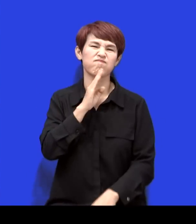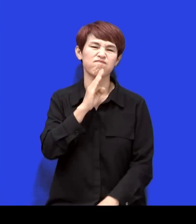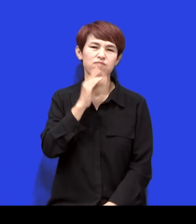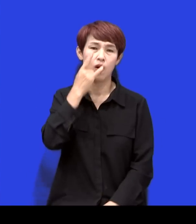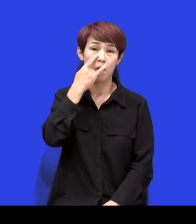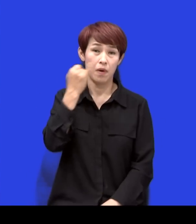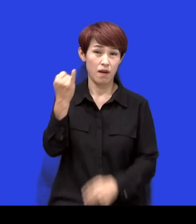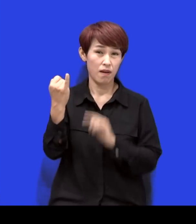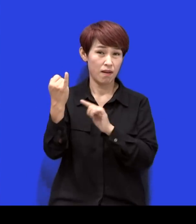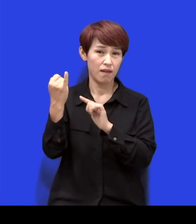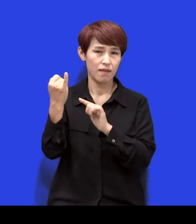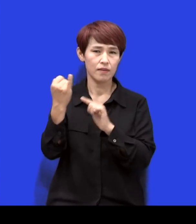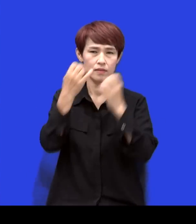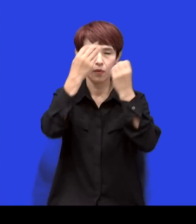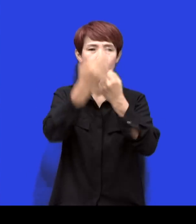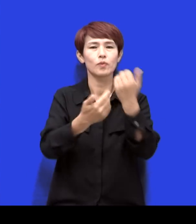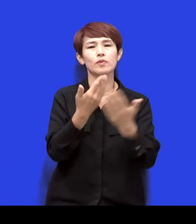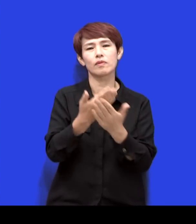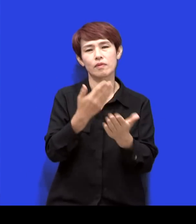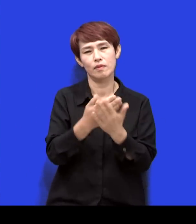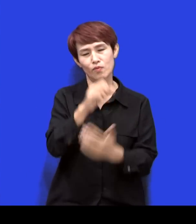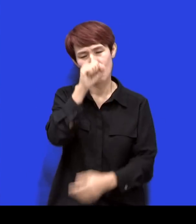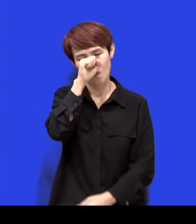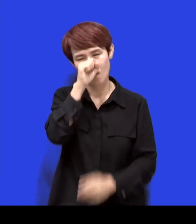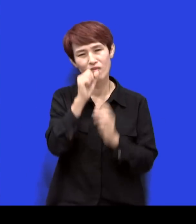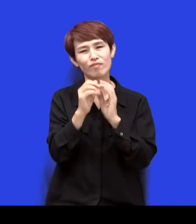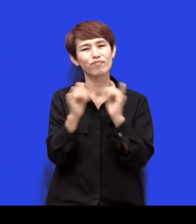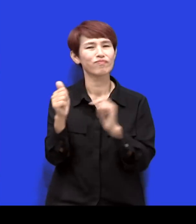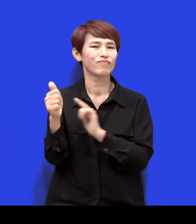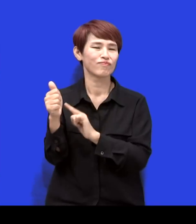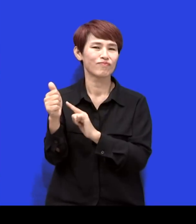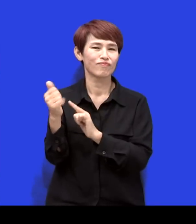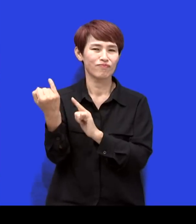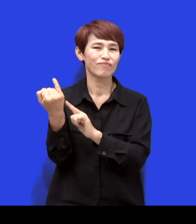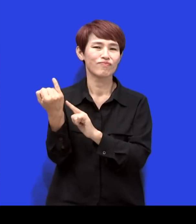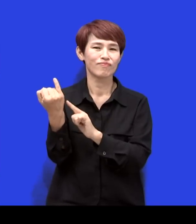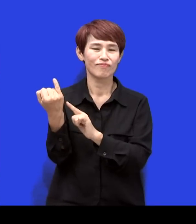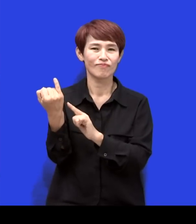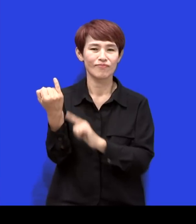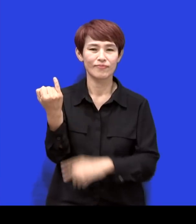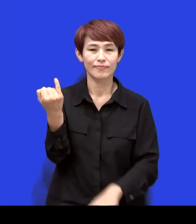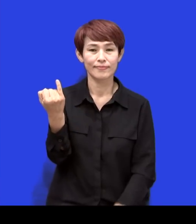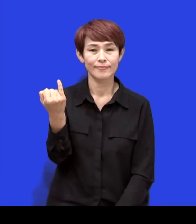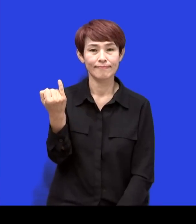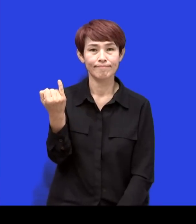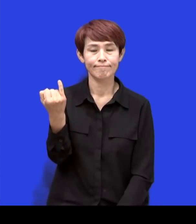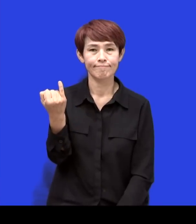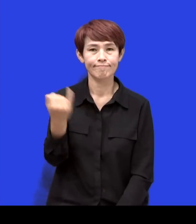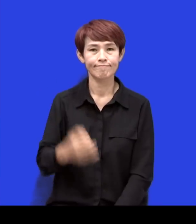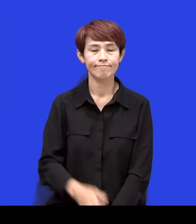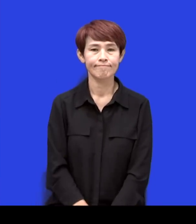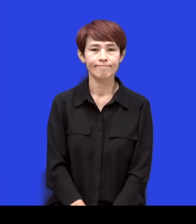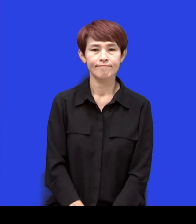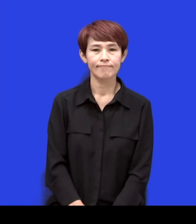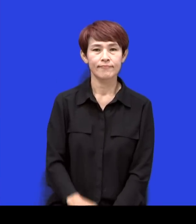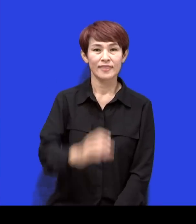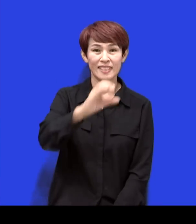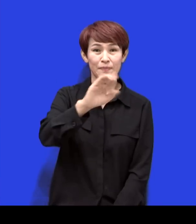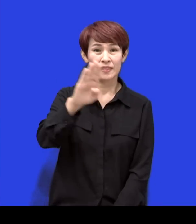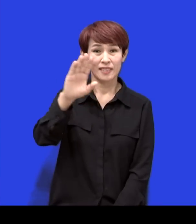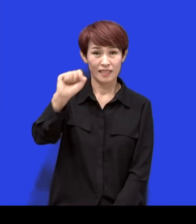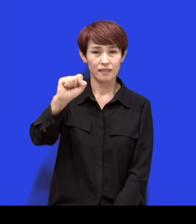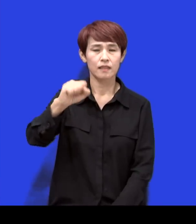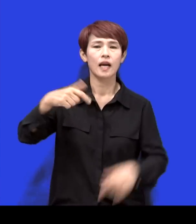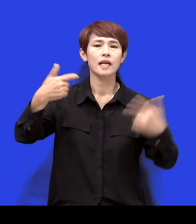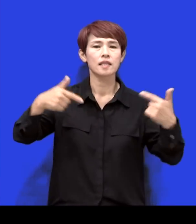어머니가 여기 새롭게 하셔서 늘 보셨죠. 애청자셨죠. 애청자셨고. 예, 항상 이제 일단 CBS를 틀어놓고